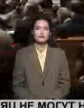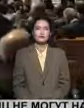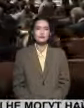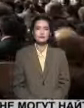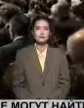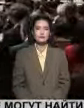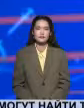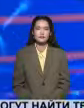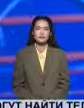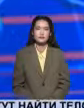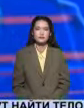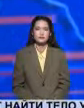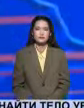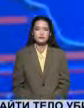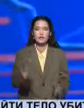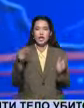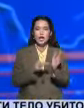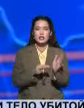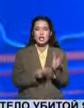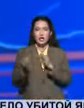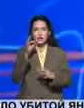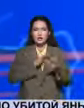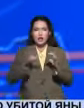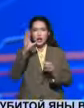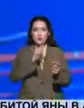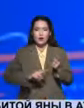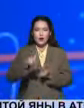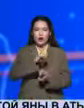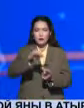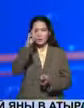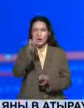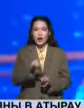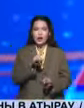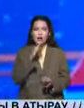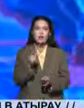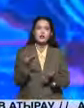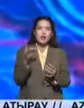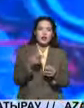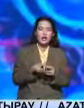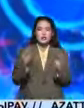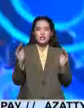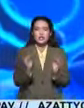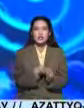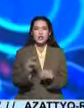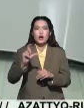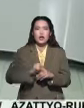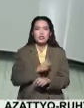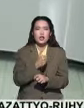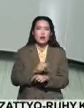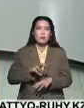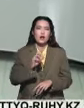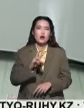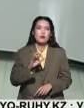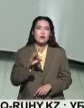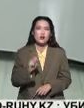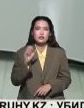Таймс. Цены на лекарства могут измениться в Казахстане, только на этот раз в сторону снижения. По словам главы Минздрава Акмарала